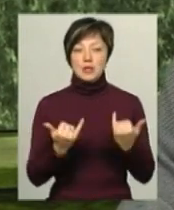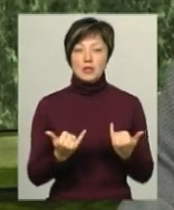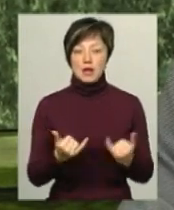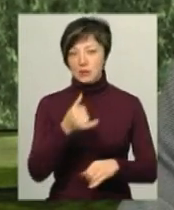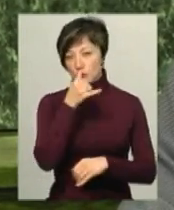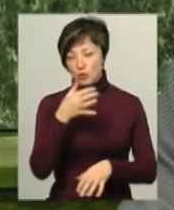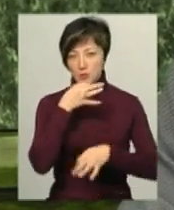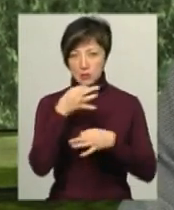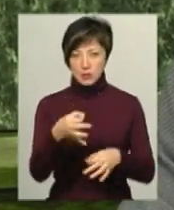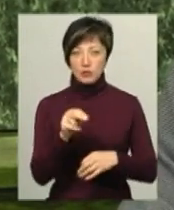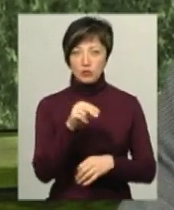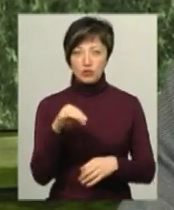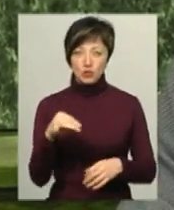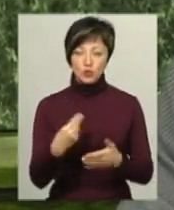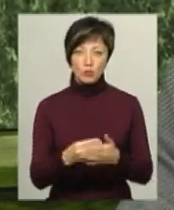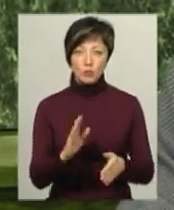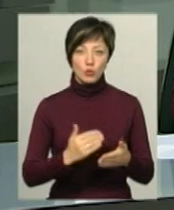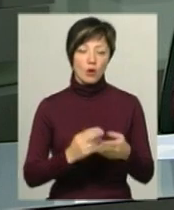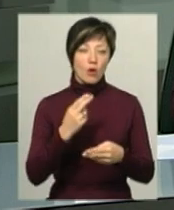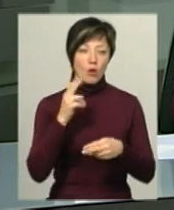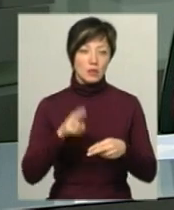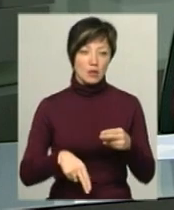можемо сказати, що ця сума буде остаточною.